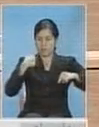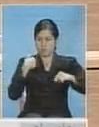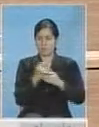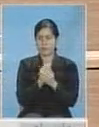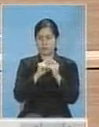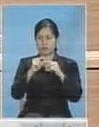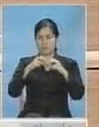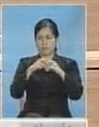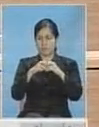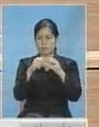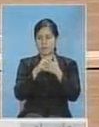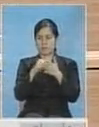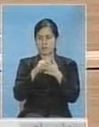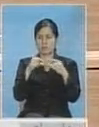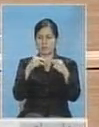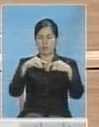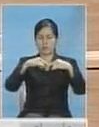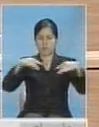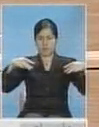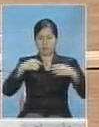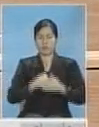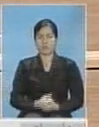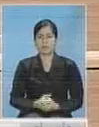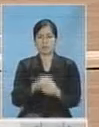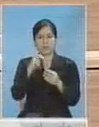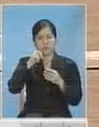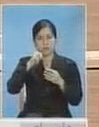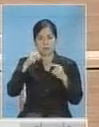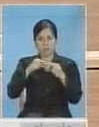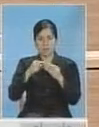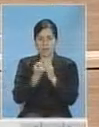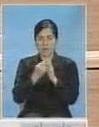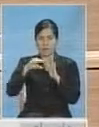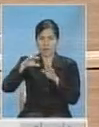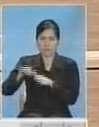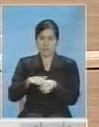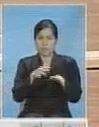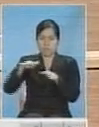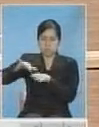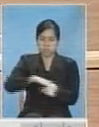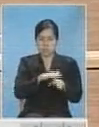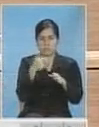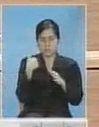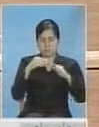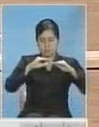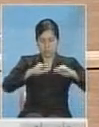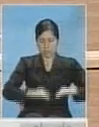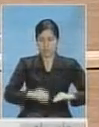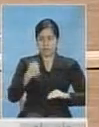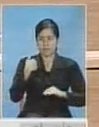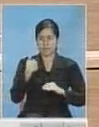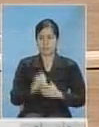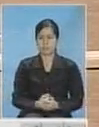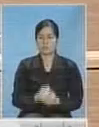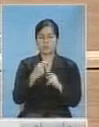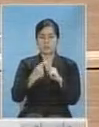ที่น้ำมันมากัดเซาะริมตลิ่งแล้วพังครับที่ตำบลปากพระนะครับเมื่อเดือน